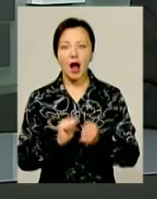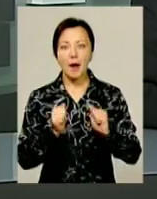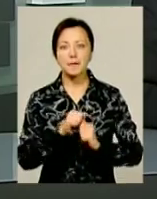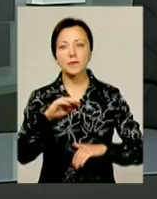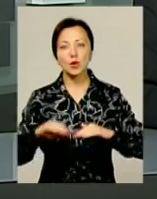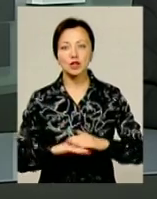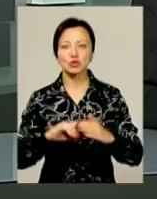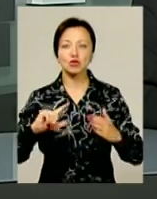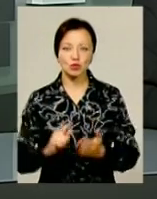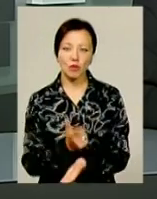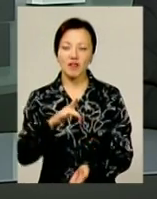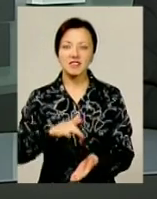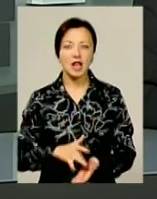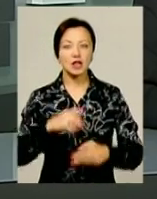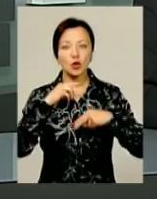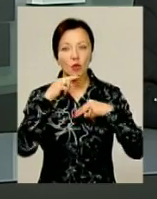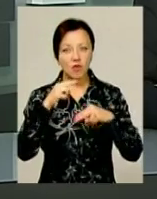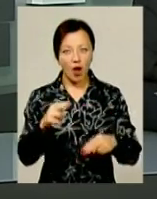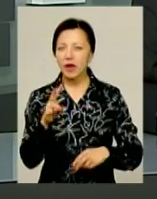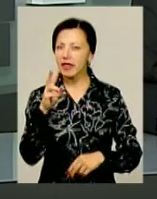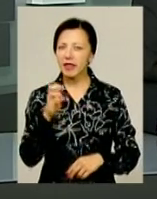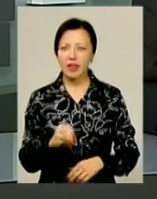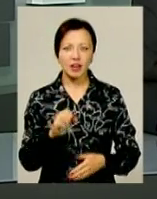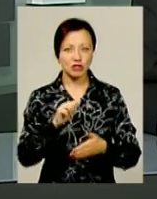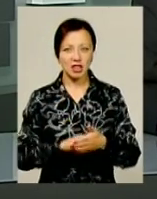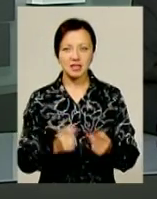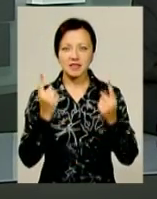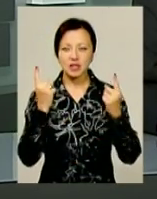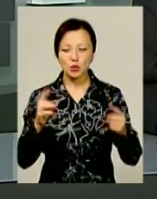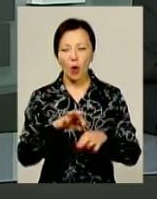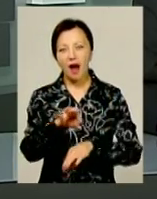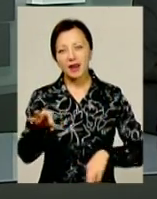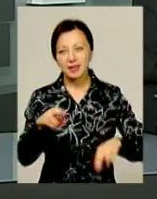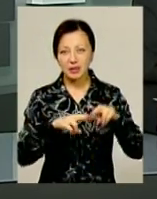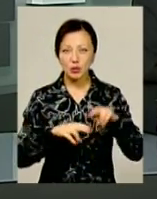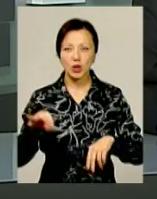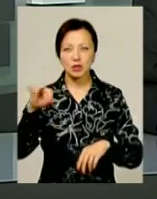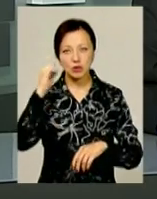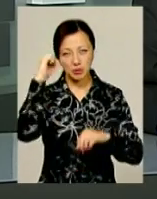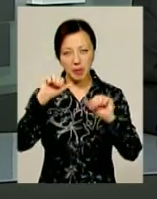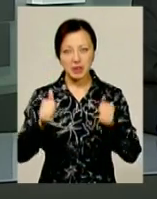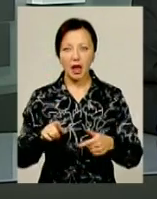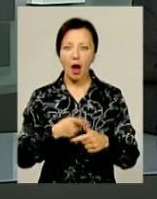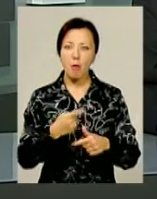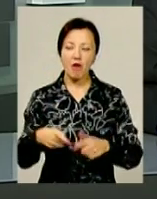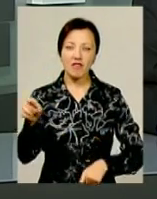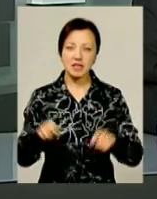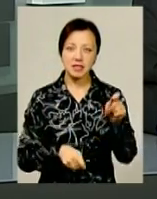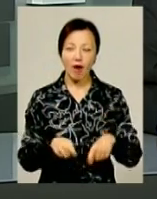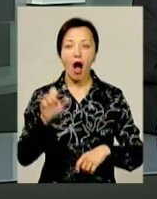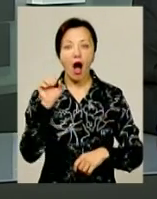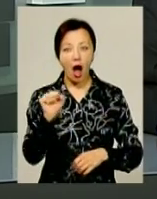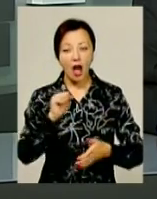Кам'янець-Подільський знову у центрі уваги. Цього разу не через визначну архітектуру, історичні пам'ятки або ж гучні фестивалі, а через